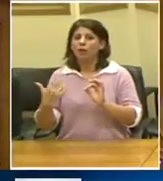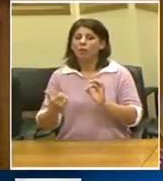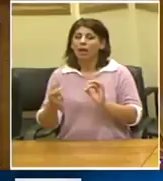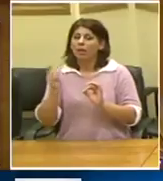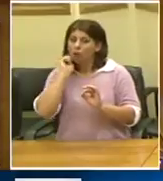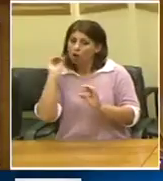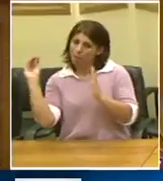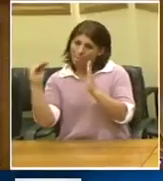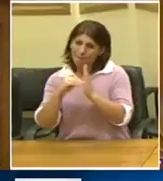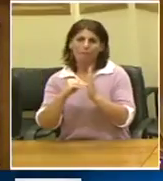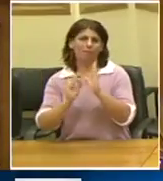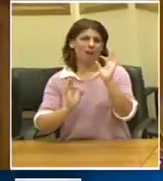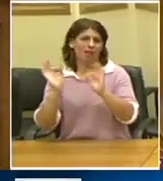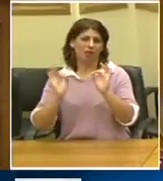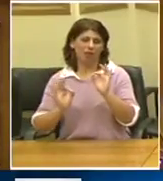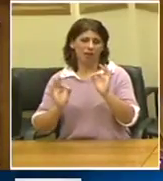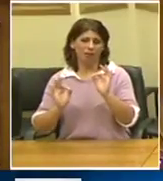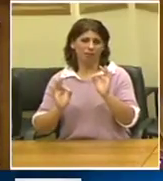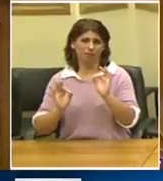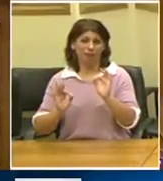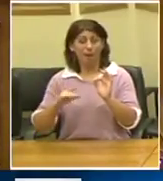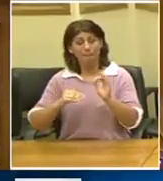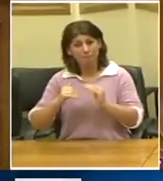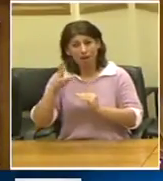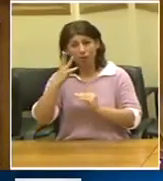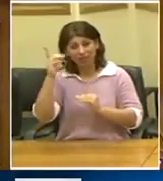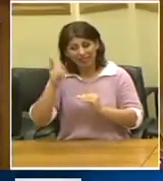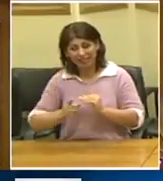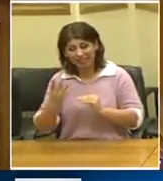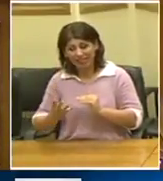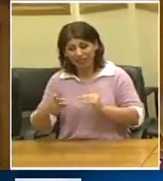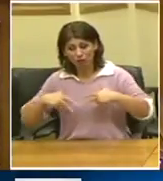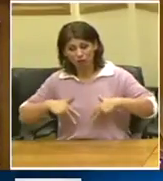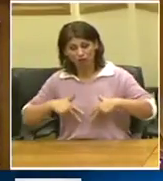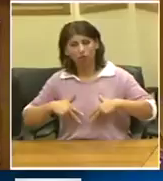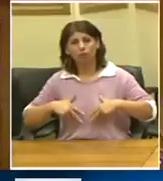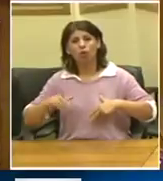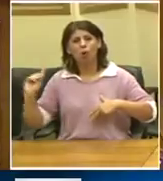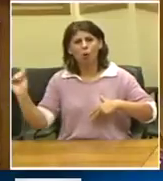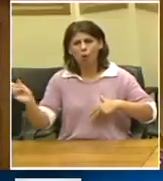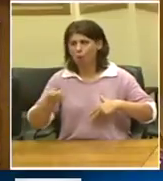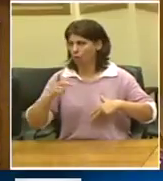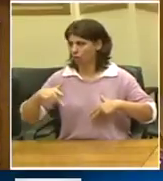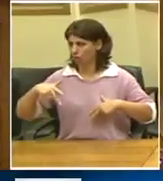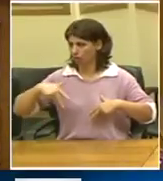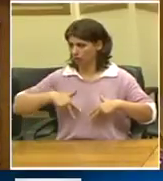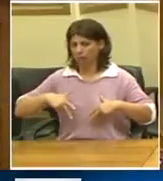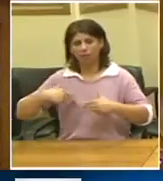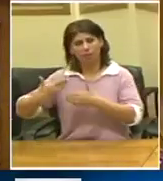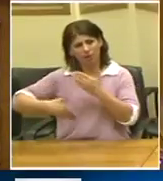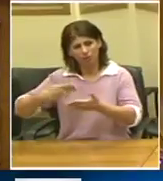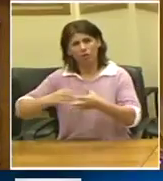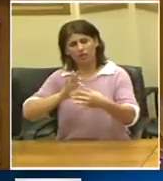Μακεδονία. Στη συνέχεια, πάνω από τα 3/4 των χωρών του κόσμου, μεταξύ αυτών όλες τις ισχυρές χώρες του πλανήτη αλλά και οι παραδοσιακοί μας